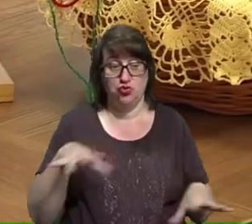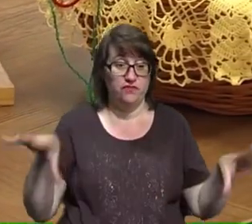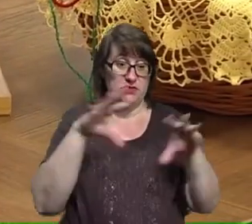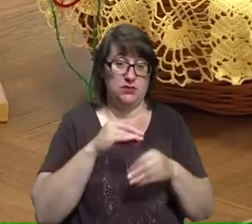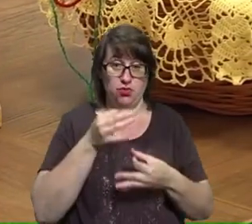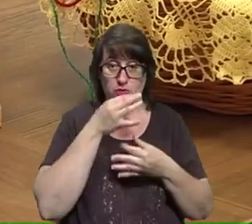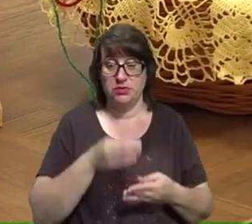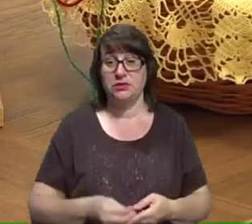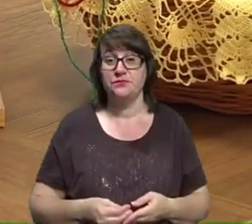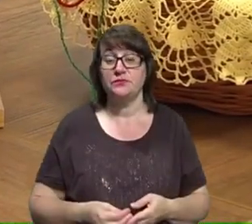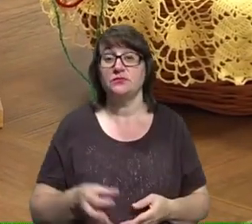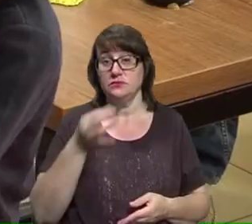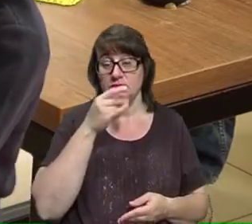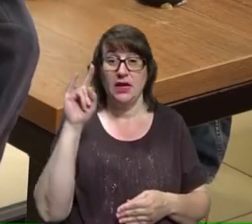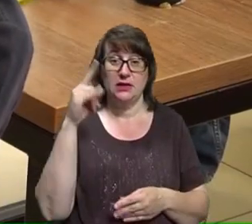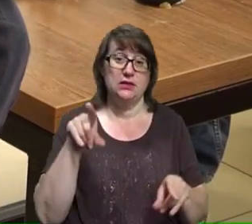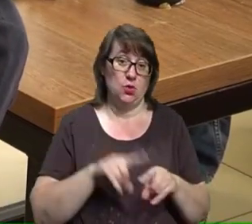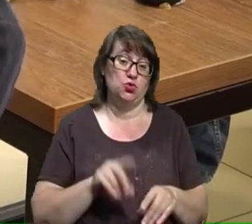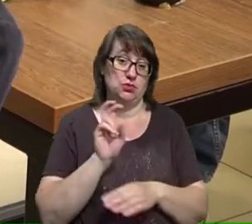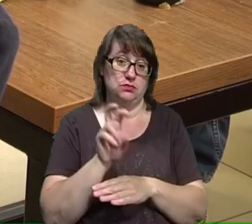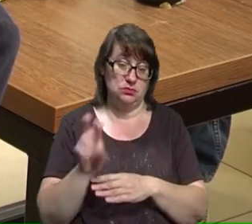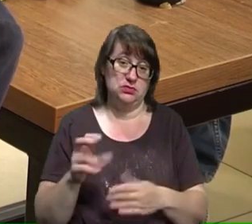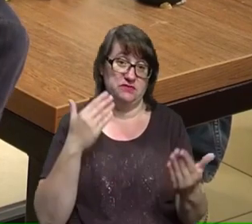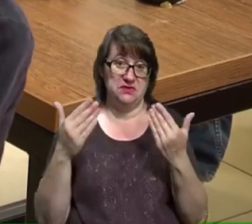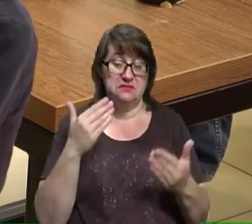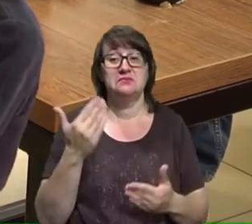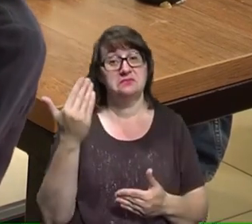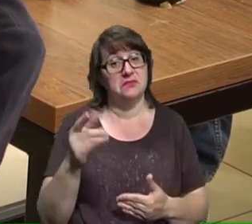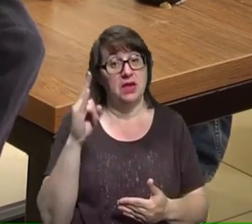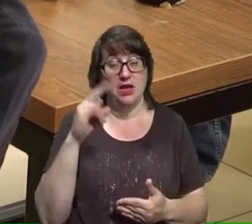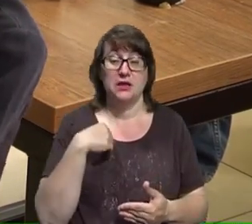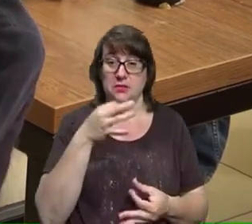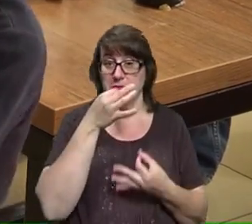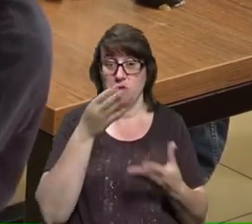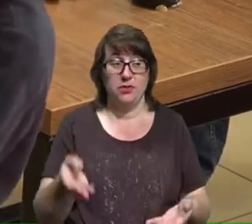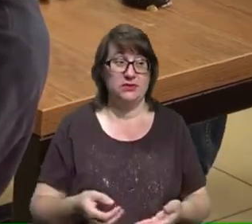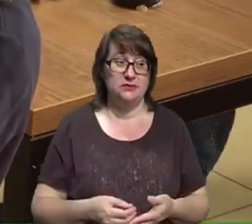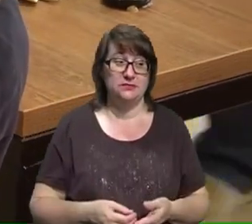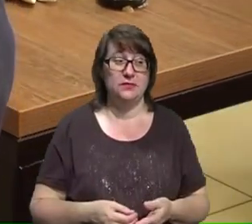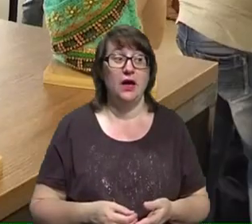ляльки й відвідувачам виставки. Ті ляльки мені дуже подобаються. А чи?